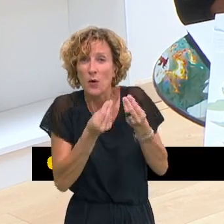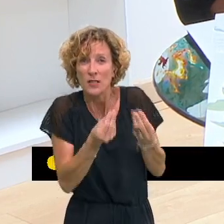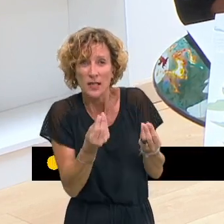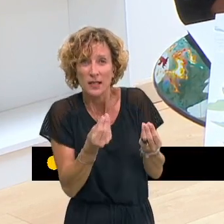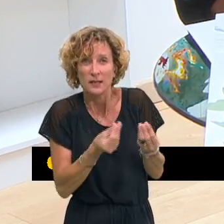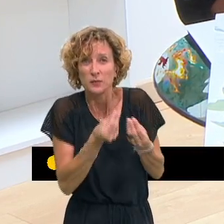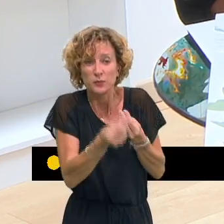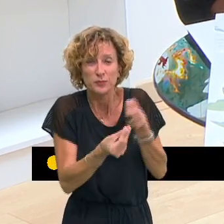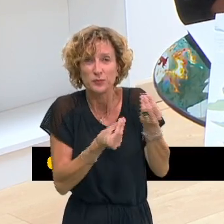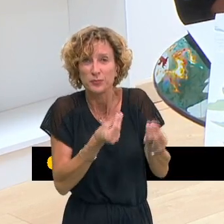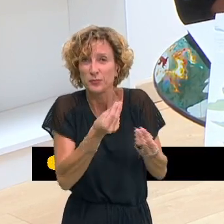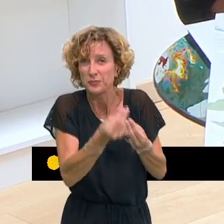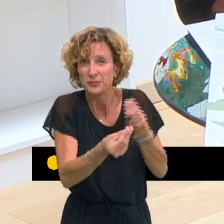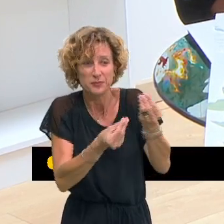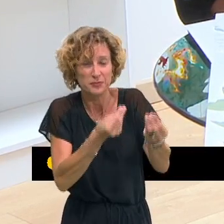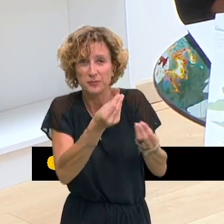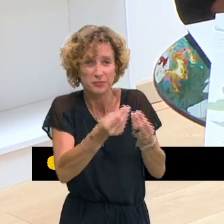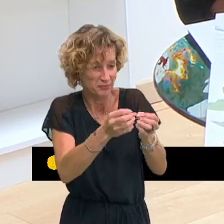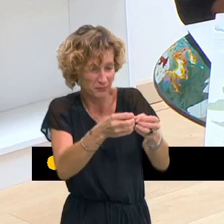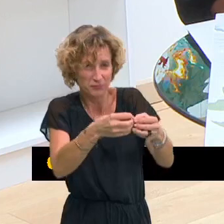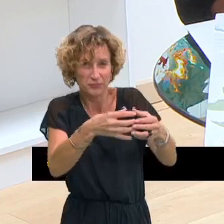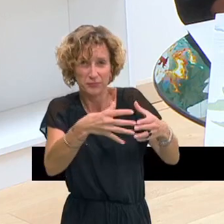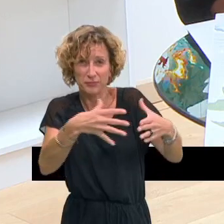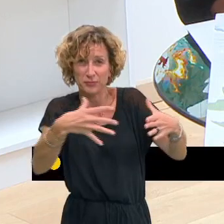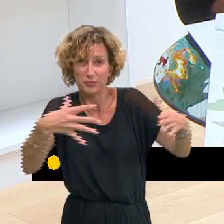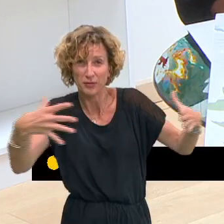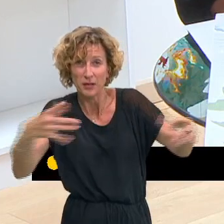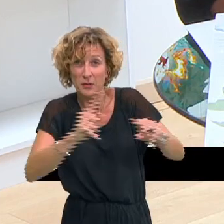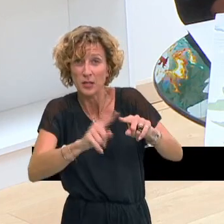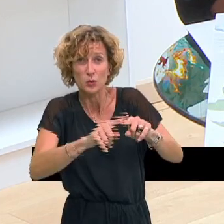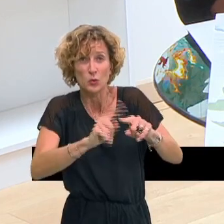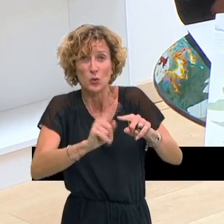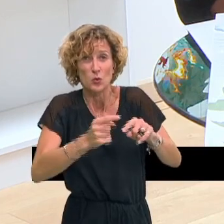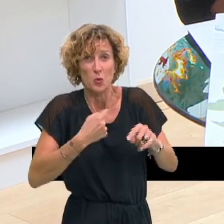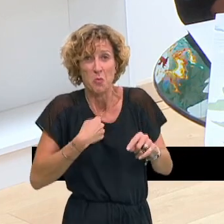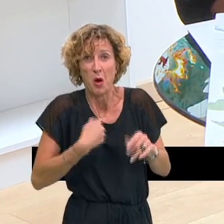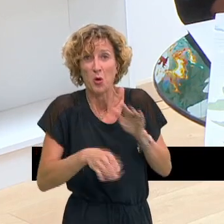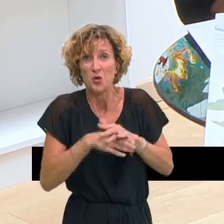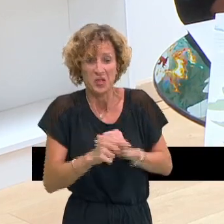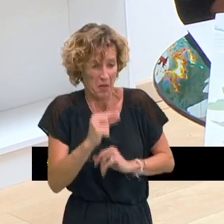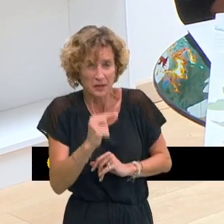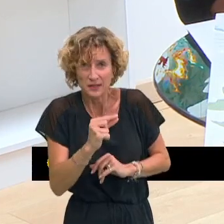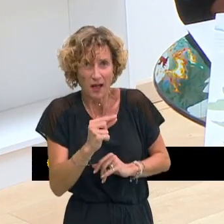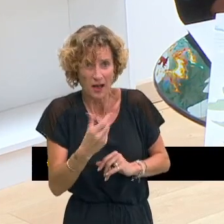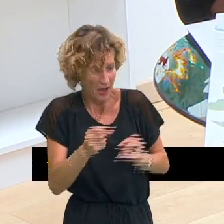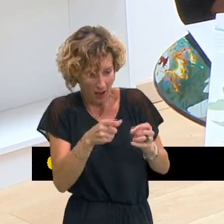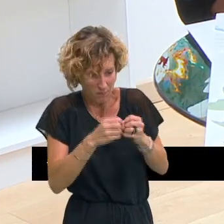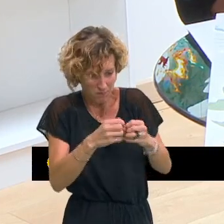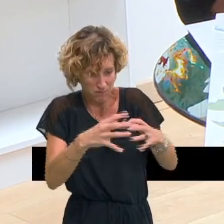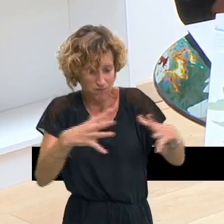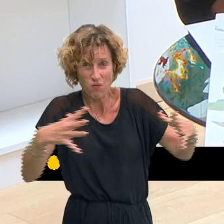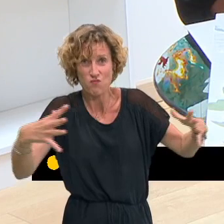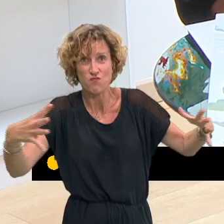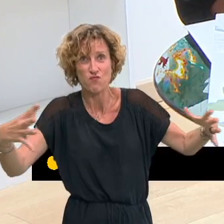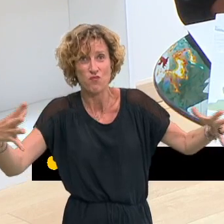plus de choses, de développer vraiment quelque chose. J'avais vraiment que ça et du coup là c'est devenu,